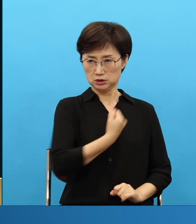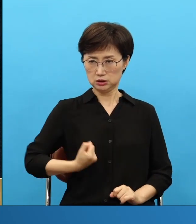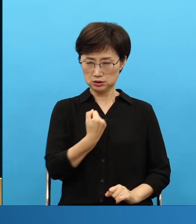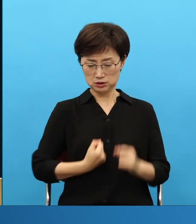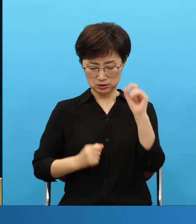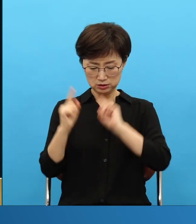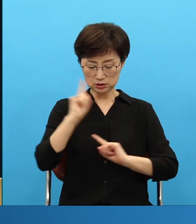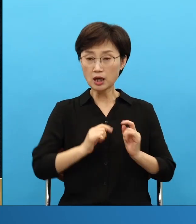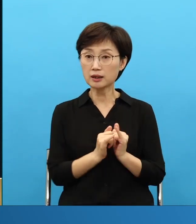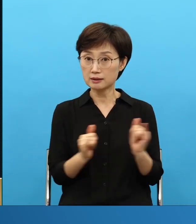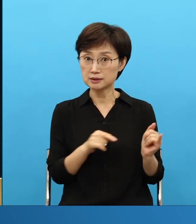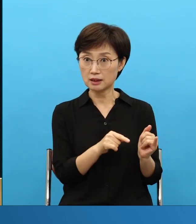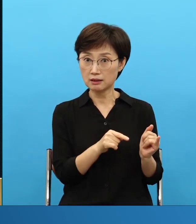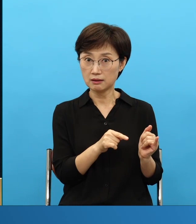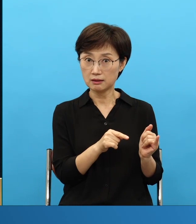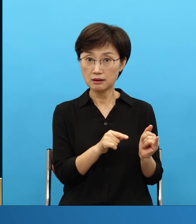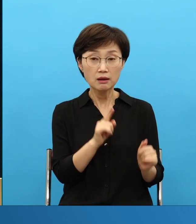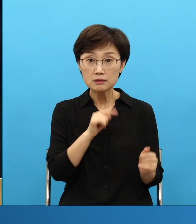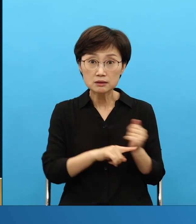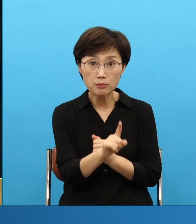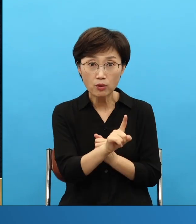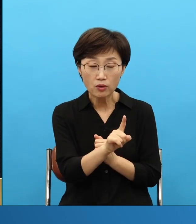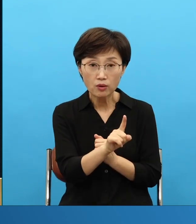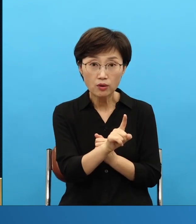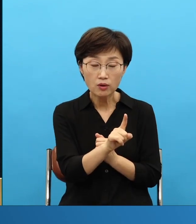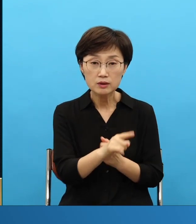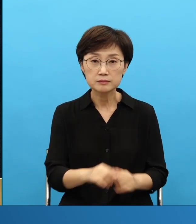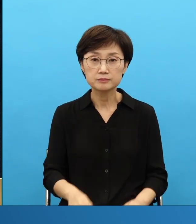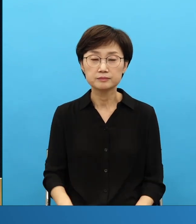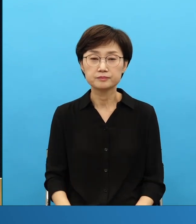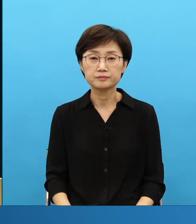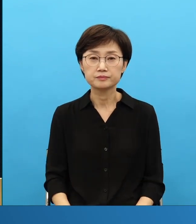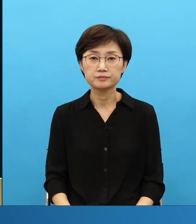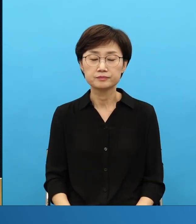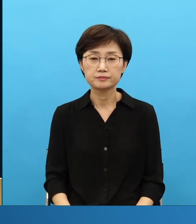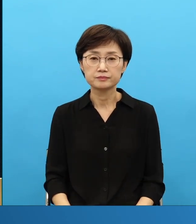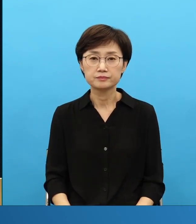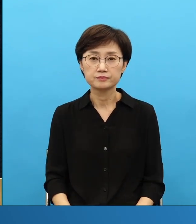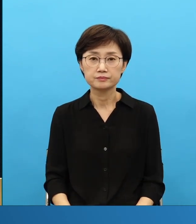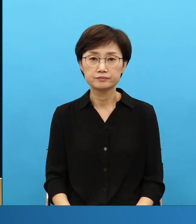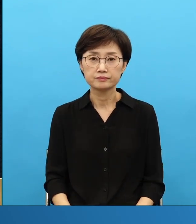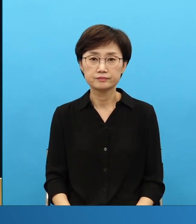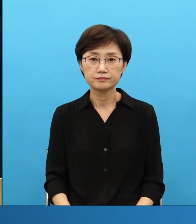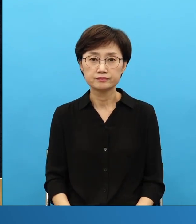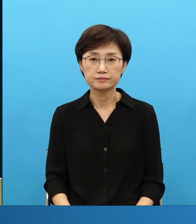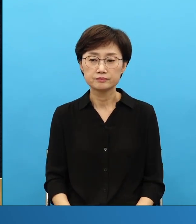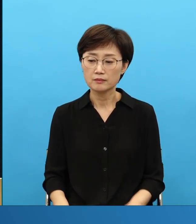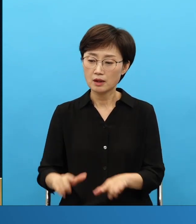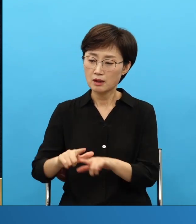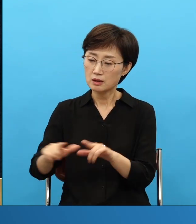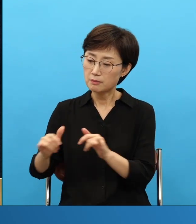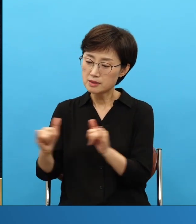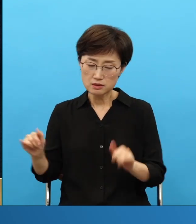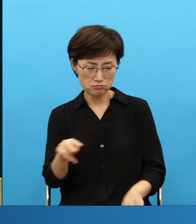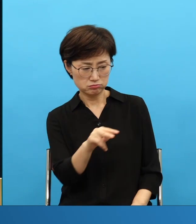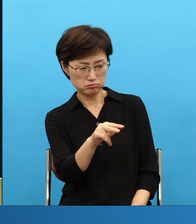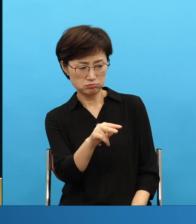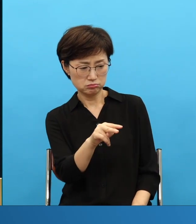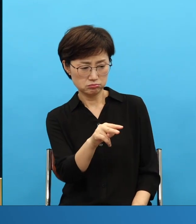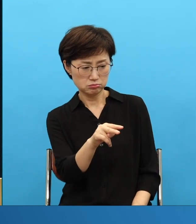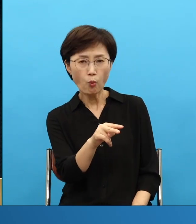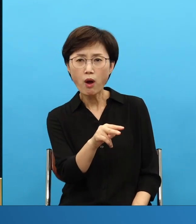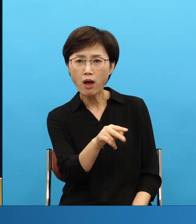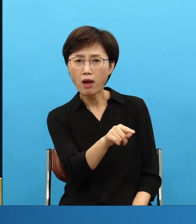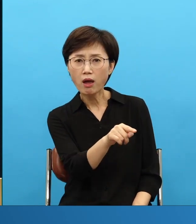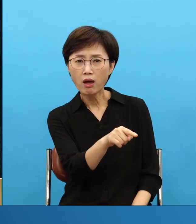이해됩니까? Do you understand that? 뭘 말하죠? What is he referring to? 일반 사람들이 이해를 못할 겁니다. 이거죠. Most people cannot